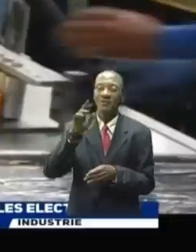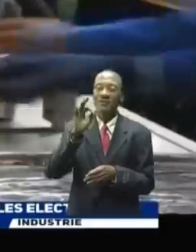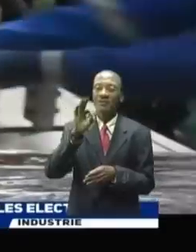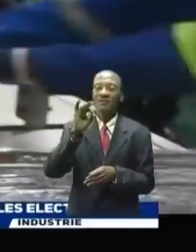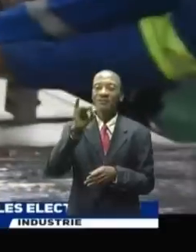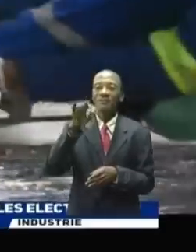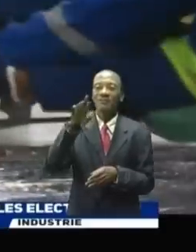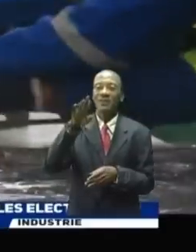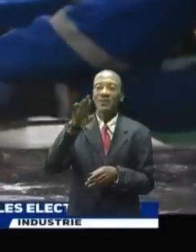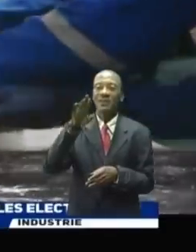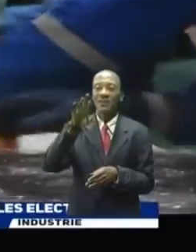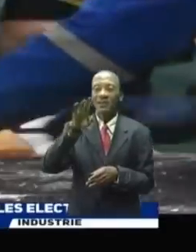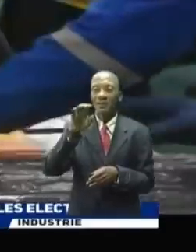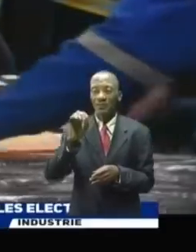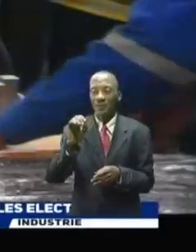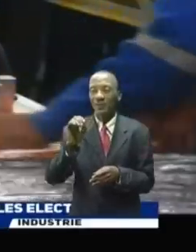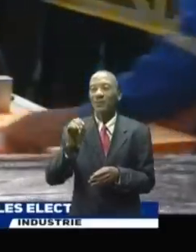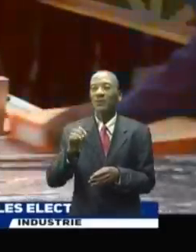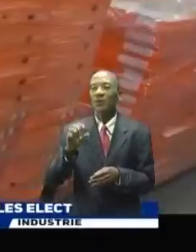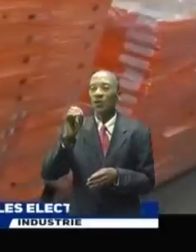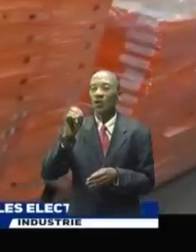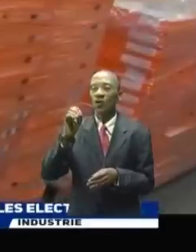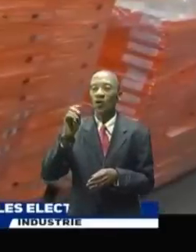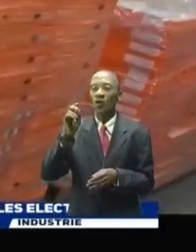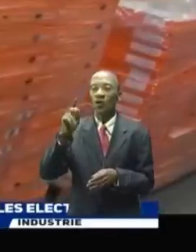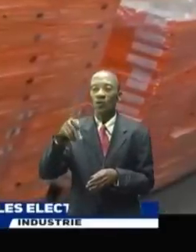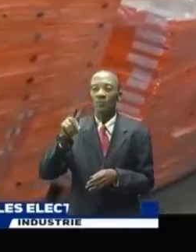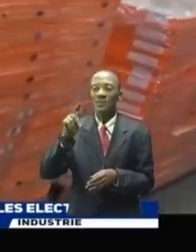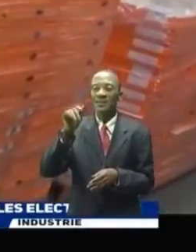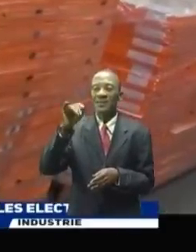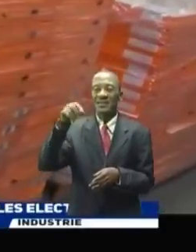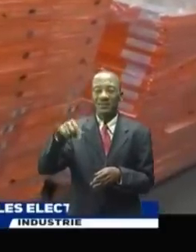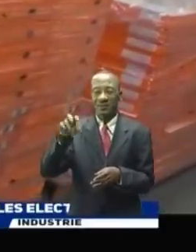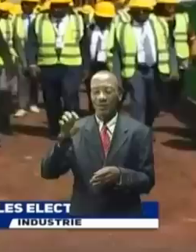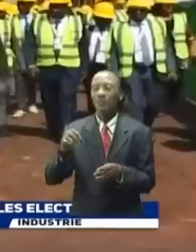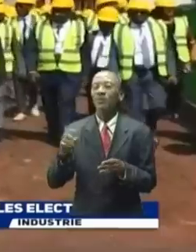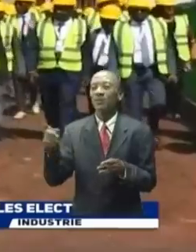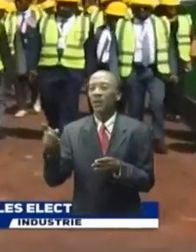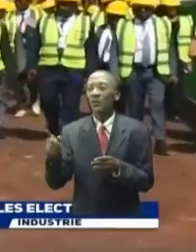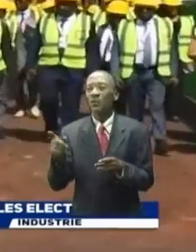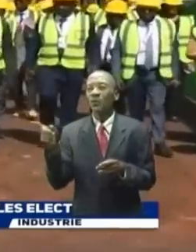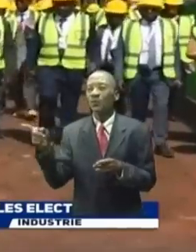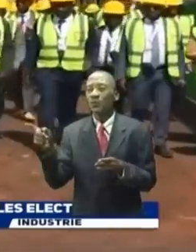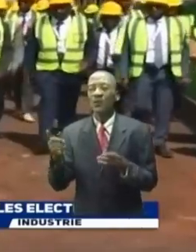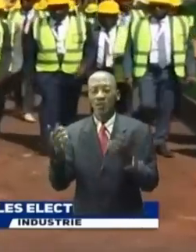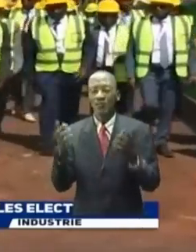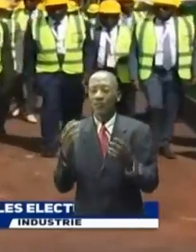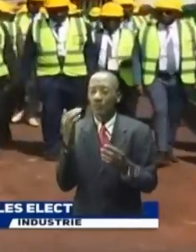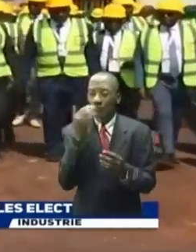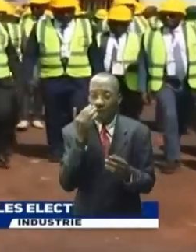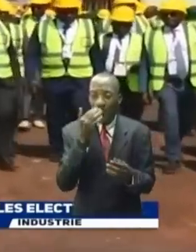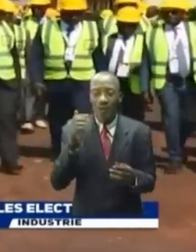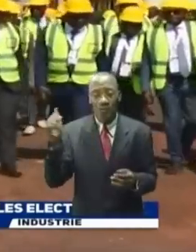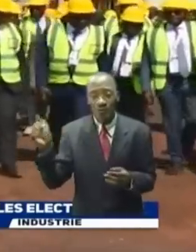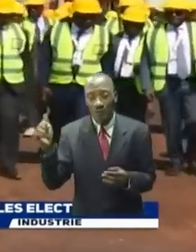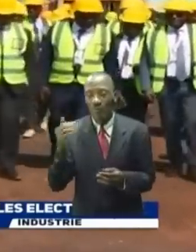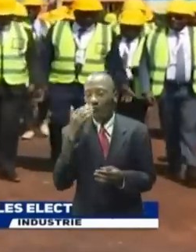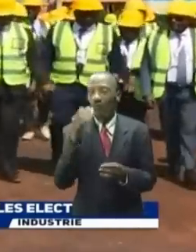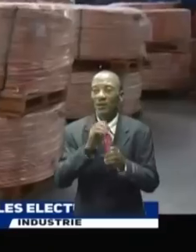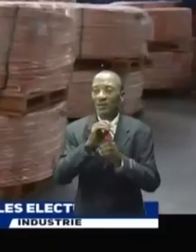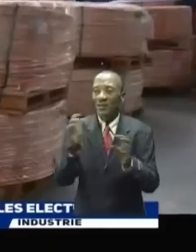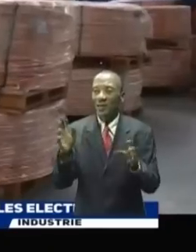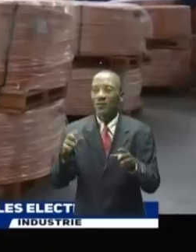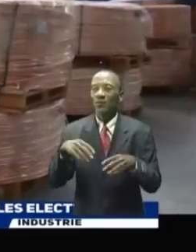de cette œuvre qui permettra de réduire l'importation des câbles en RDC. Une autre usine doit suivre dans les prochaines